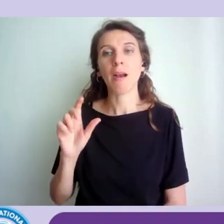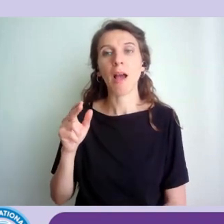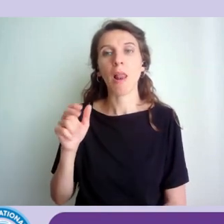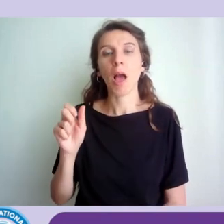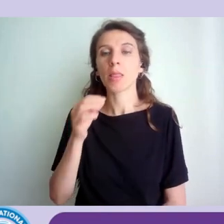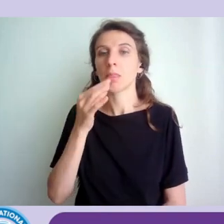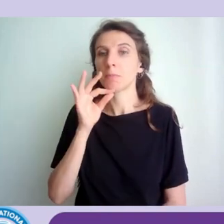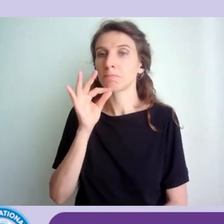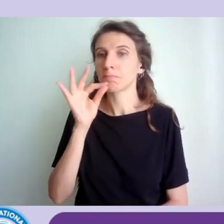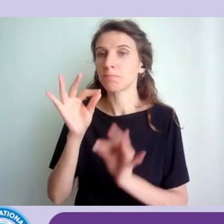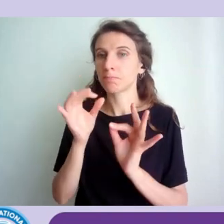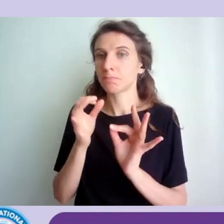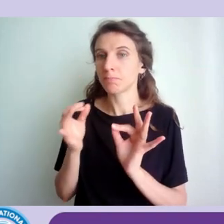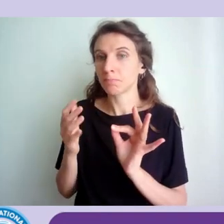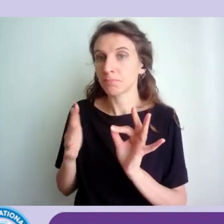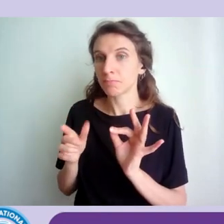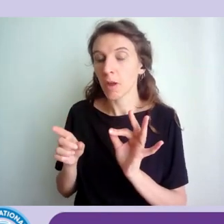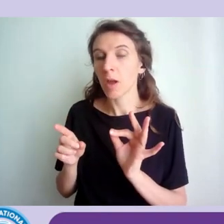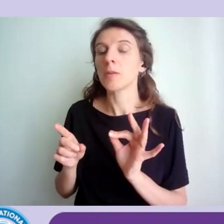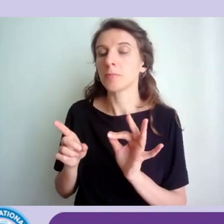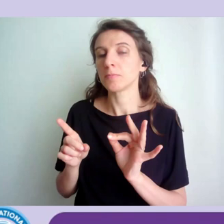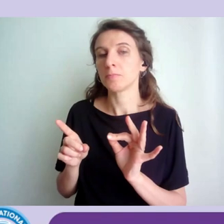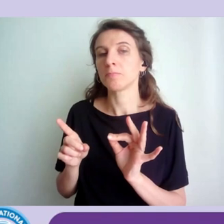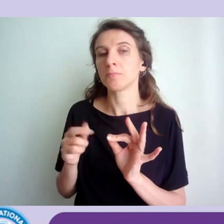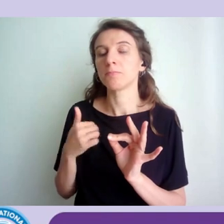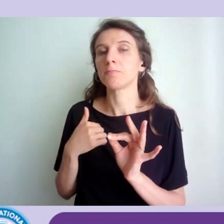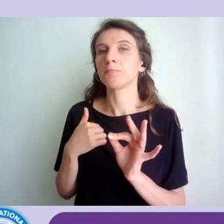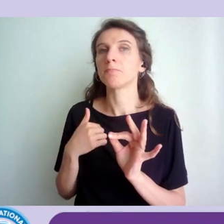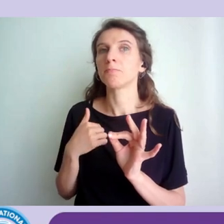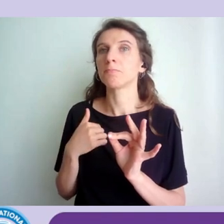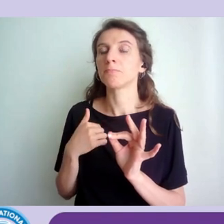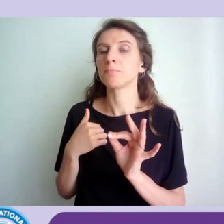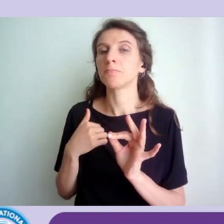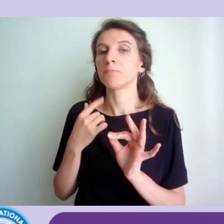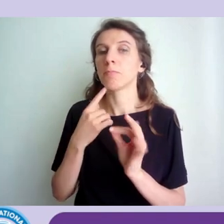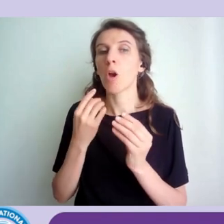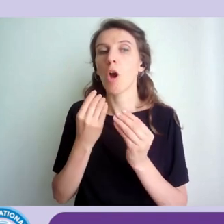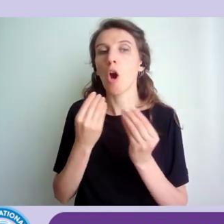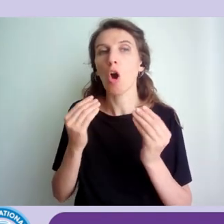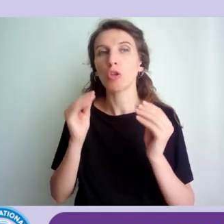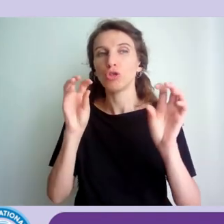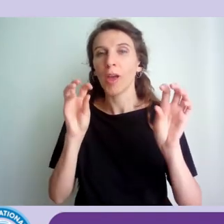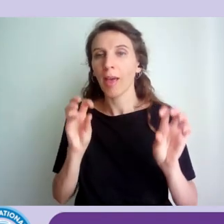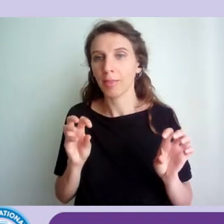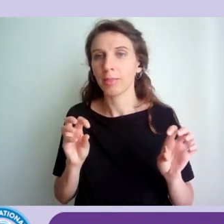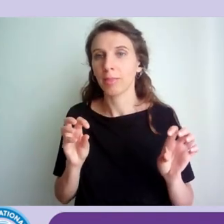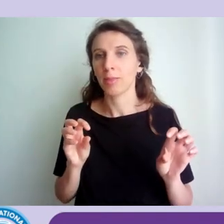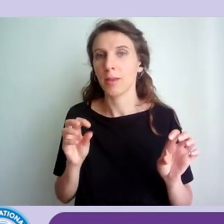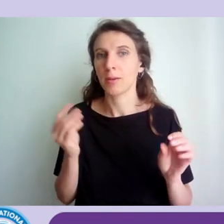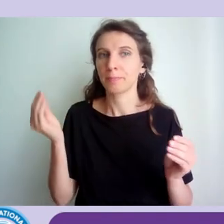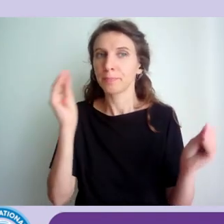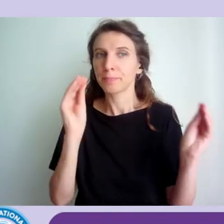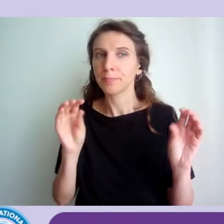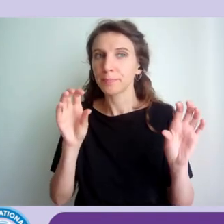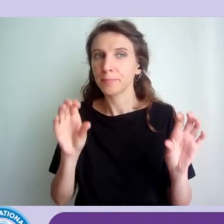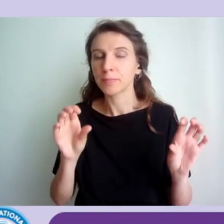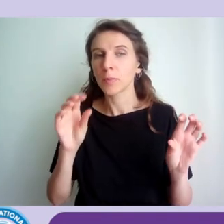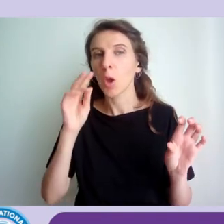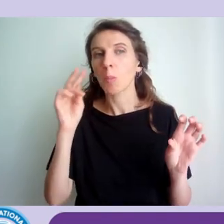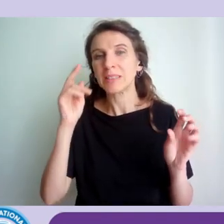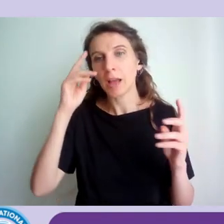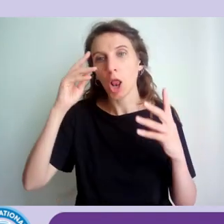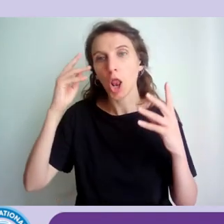e il collocamento giusto il collocamento giusto degli oggetti in in maniera logica